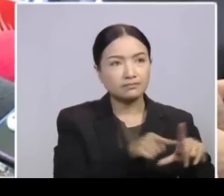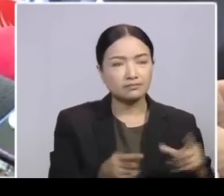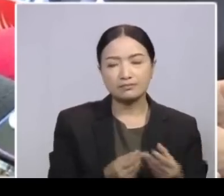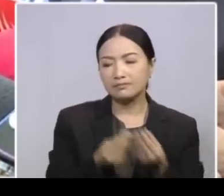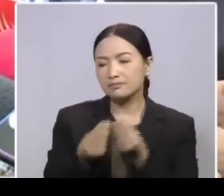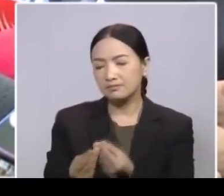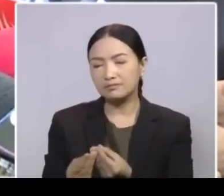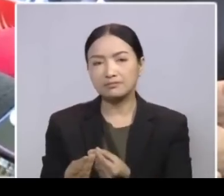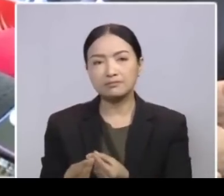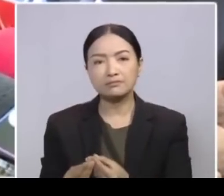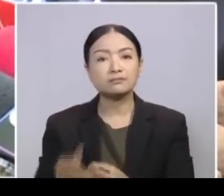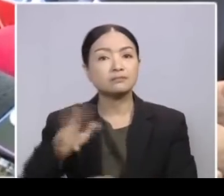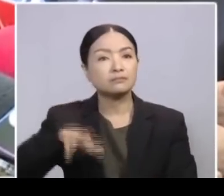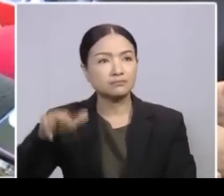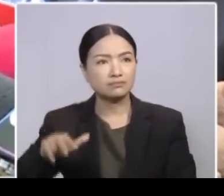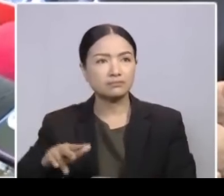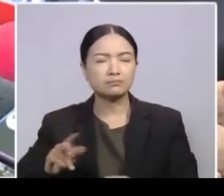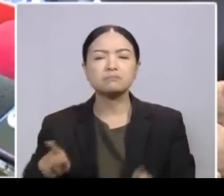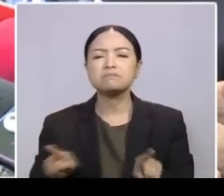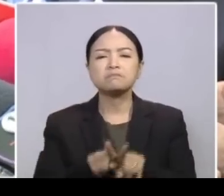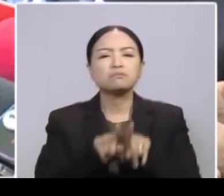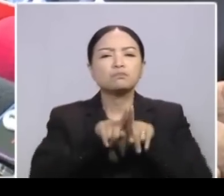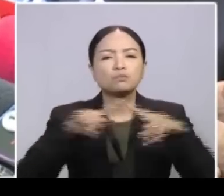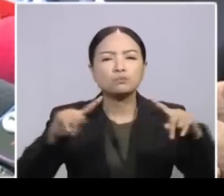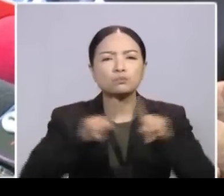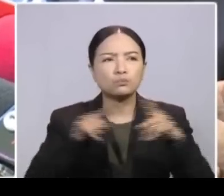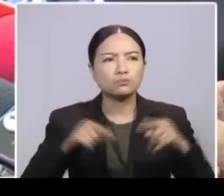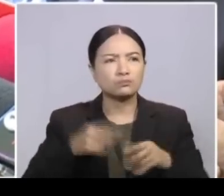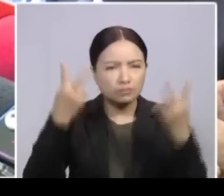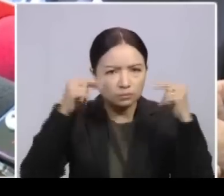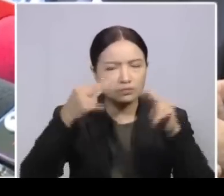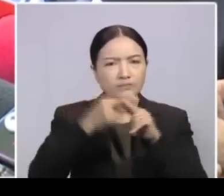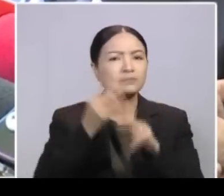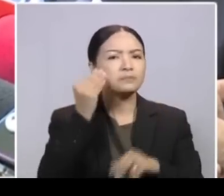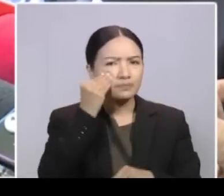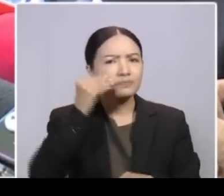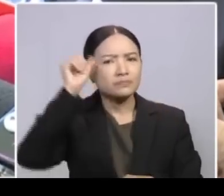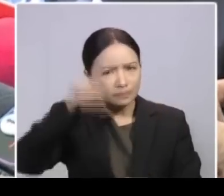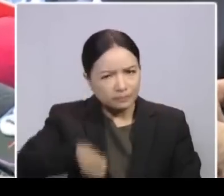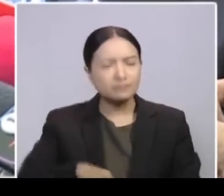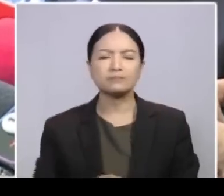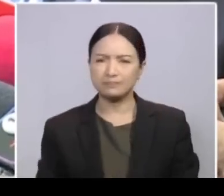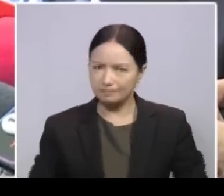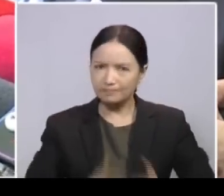องโกนะครับต้องจัดตั้งรัฐบาลให้ได้ต้องมีนายกชื่อพิธาลิ้มเจริญรัตน์ให้ได้ครับ